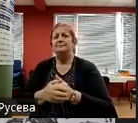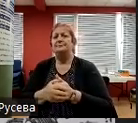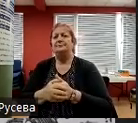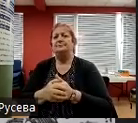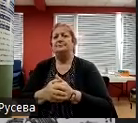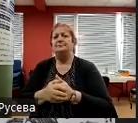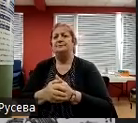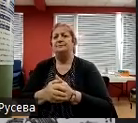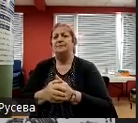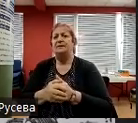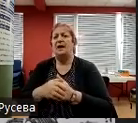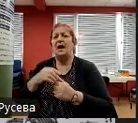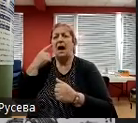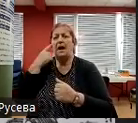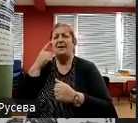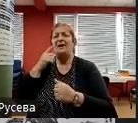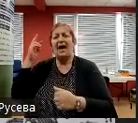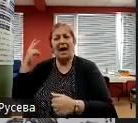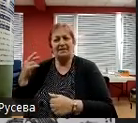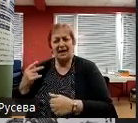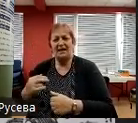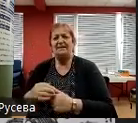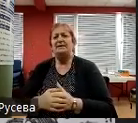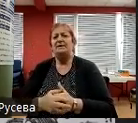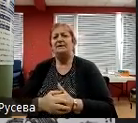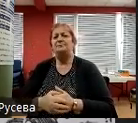Значи, примерите са английски.